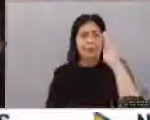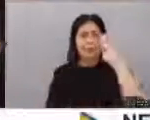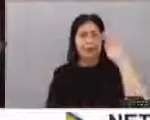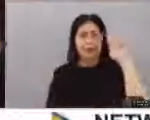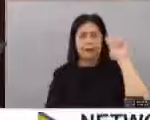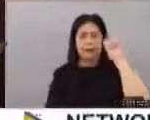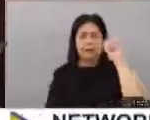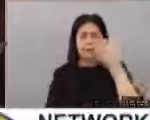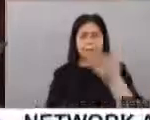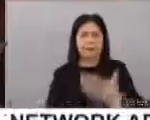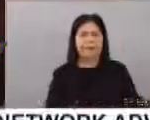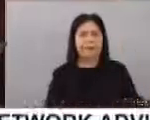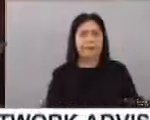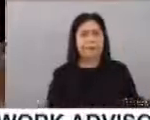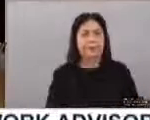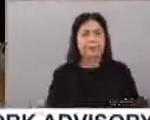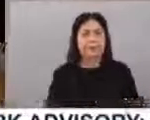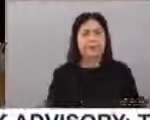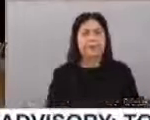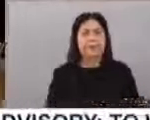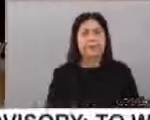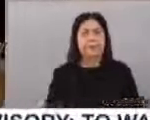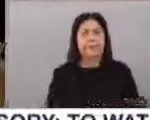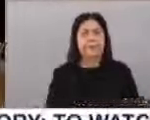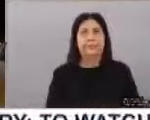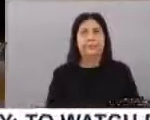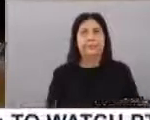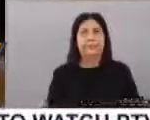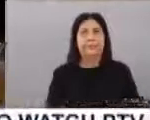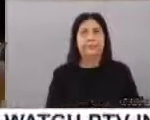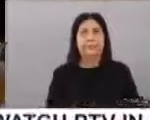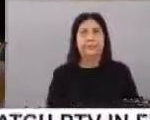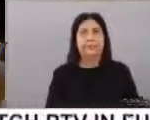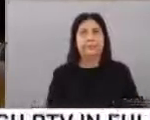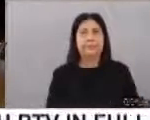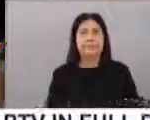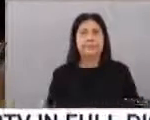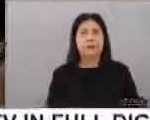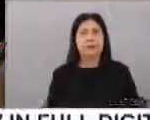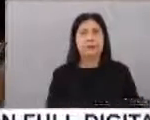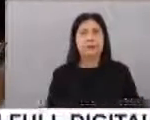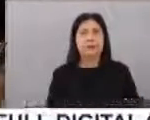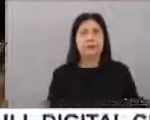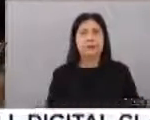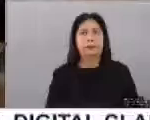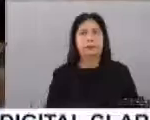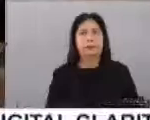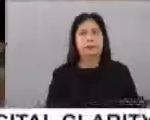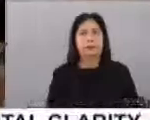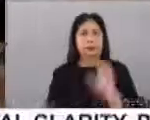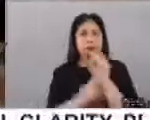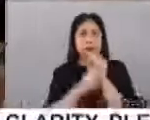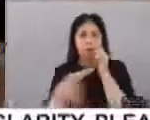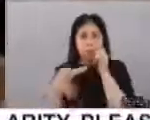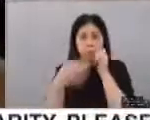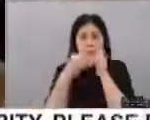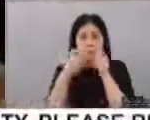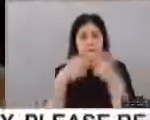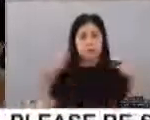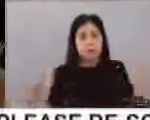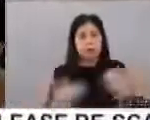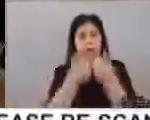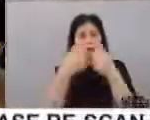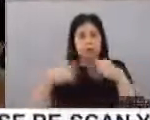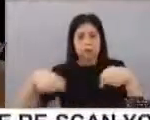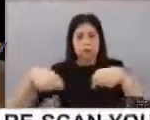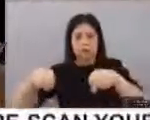kalsada, ngunit walang tao sa loob nito. Biglang may kumalabog. Paglabas namin na ganun, nakabulagta na lahat sila.